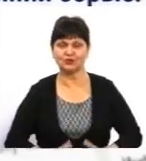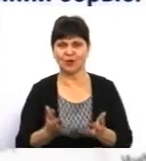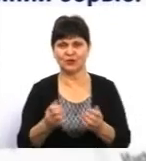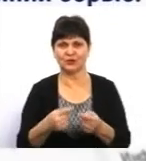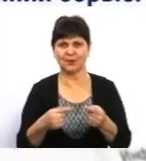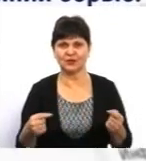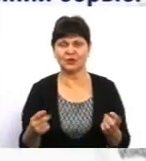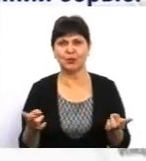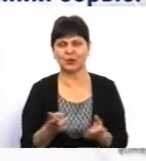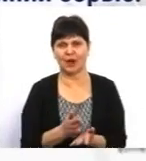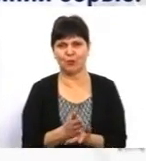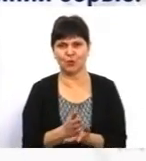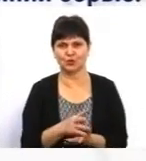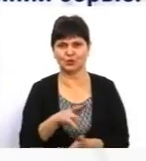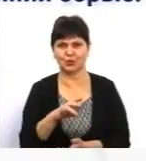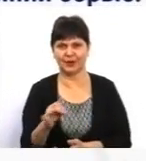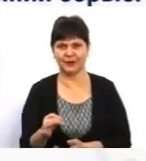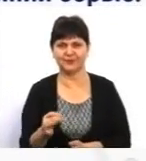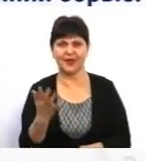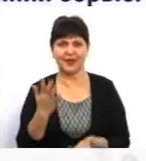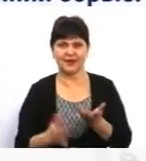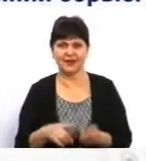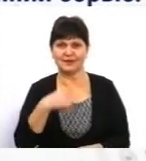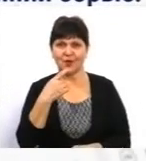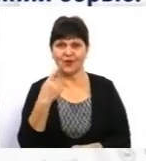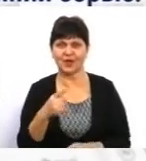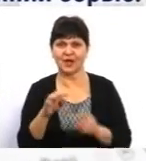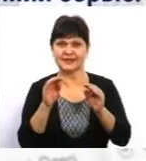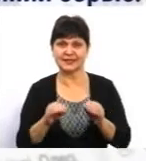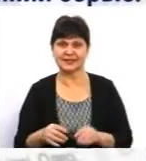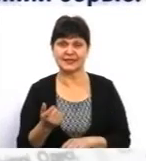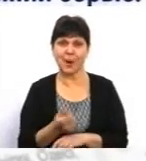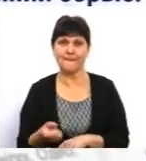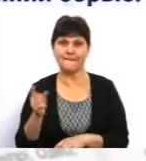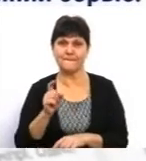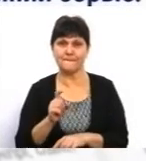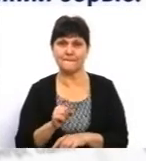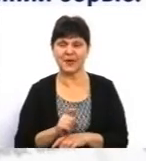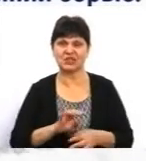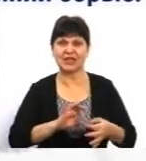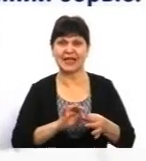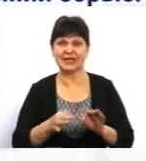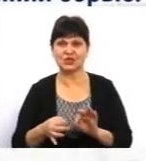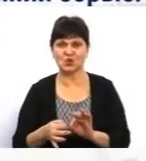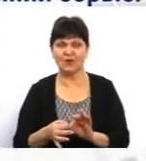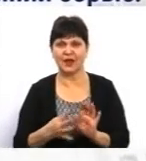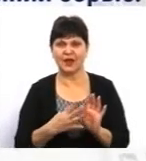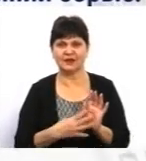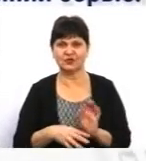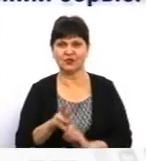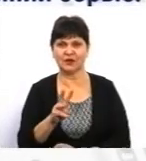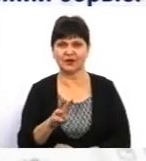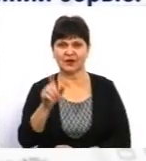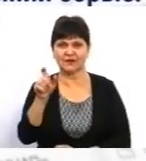потрібні послуги. Якщо говорити вже про статистику більш деталізовано, то 93% батьків,